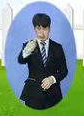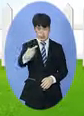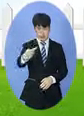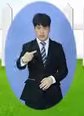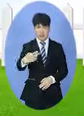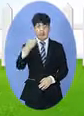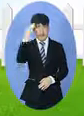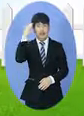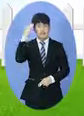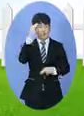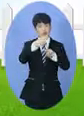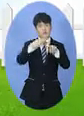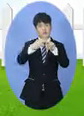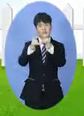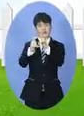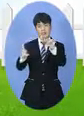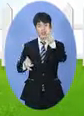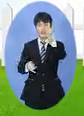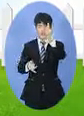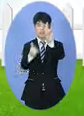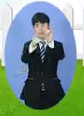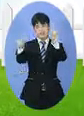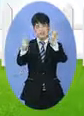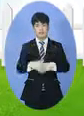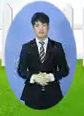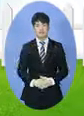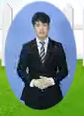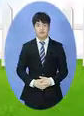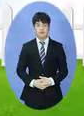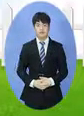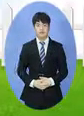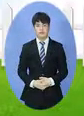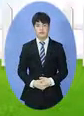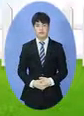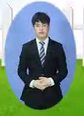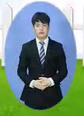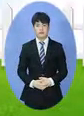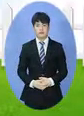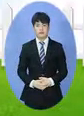이차드 프로웨어에서 한식조리사 1명을 모집합니다.